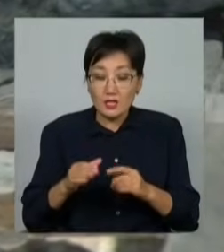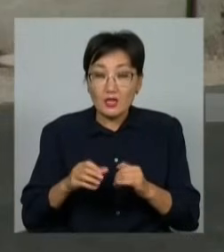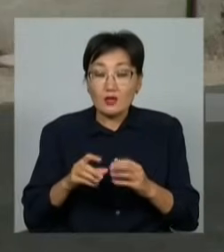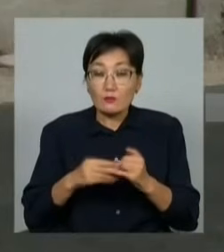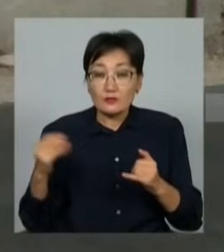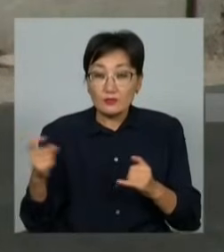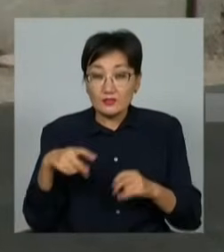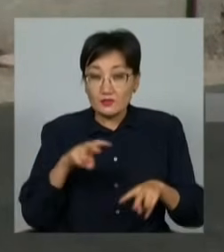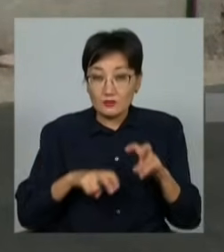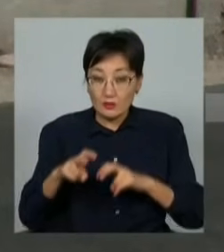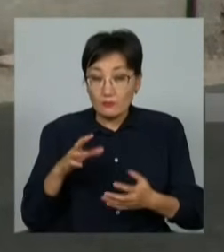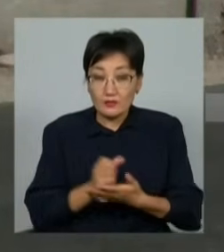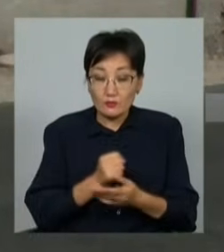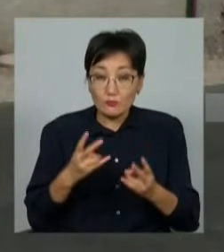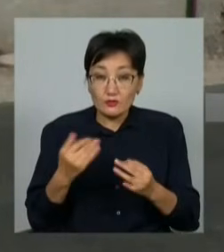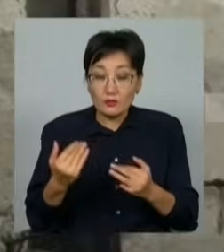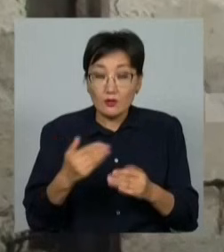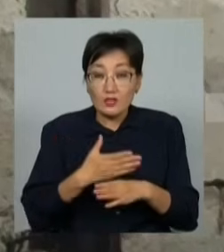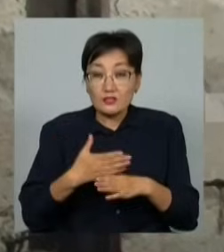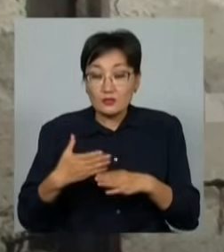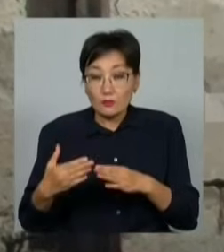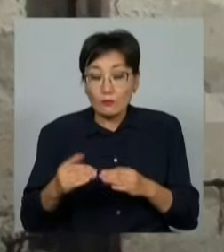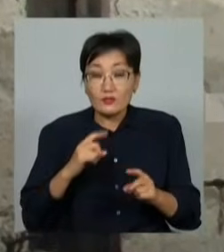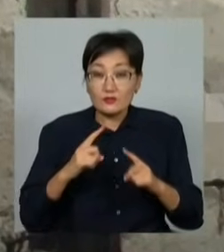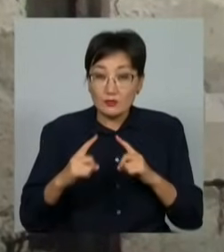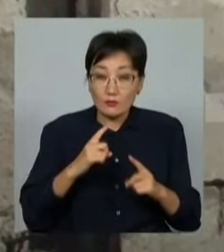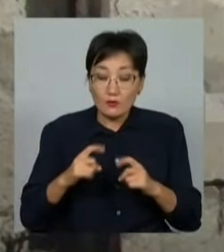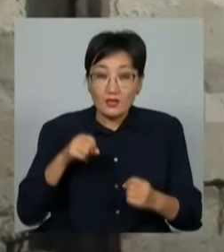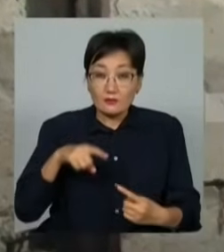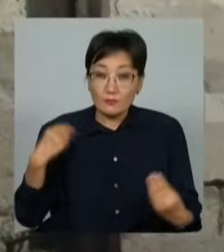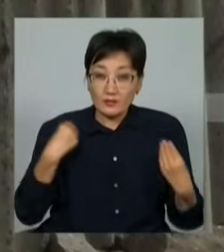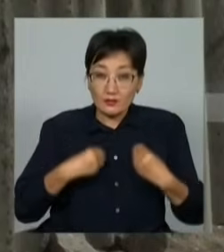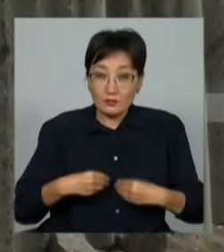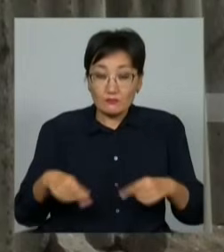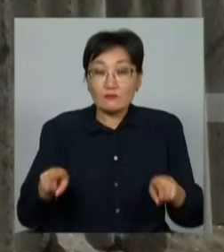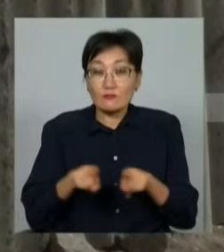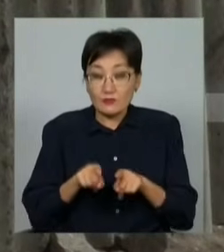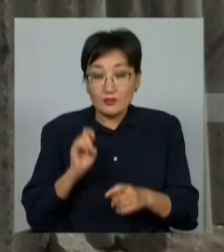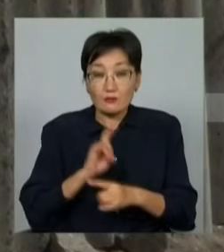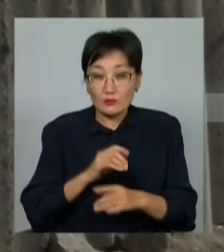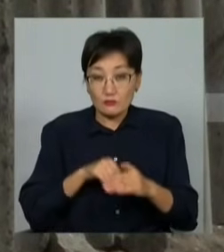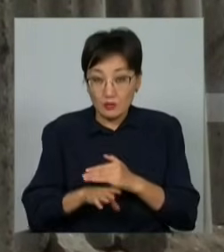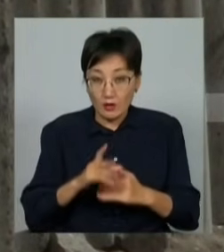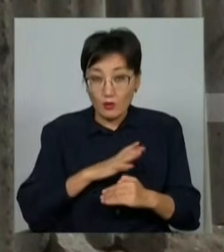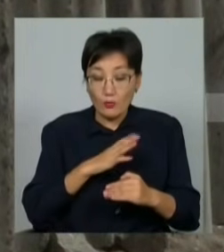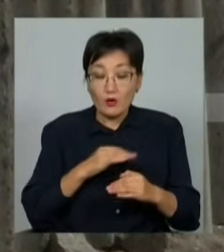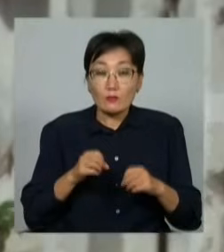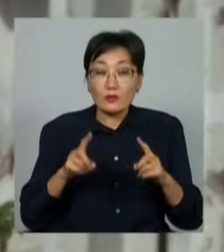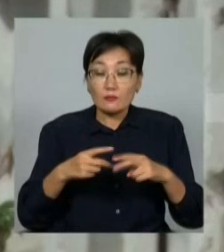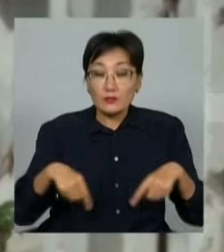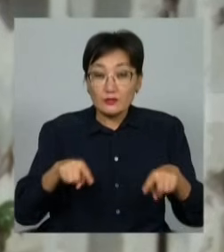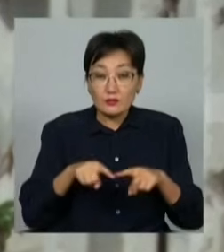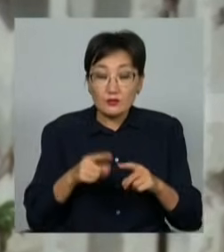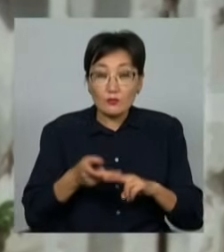иесін іздеп жүріп ақыры таптық, бірақ ол сәлден соң сұхбатқа сай киініп келем деп сол күйі жоқ болып кетті. Ал құзырлы